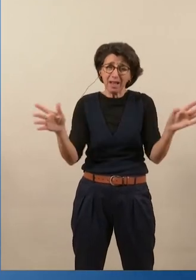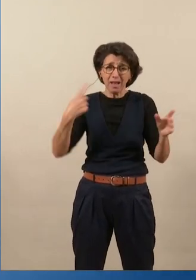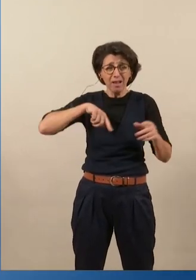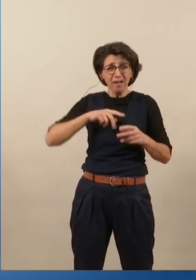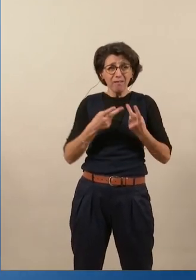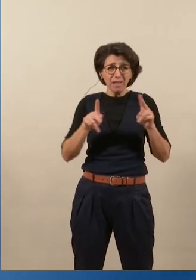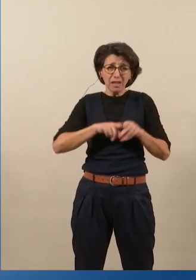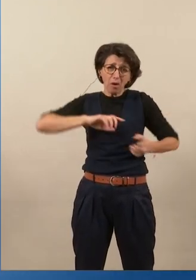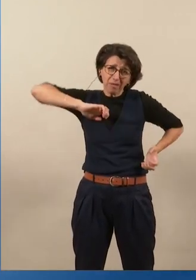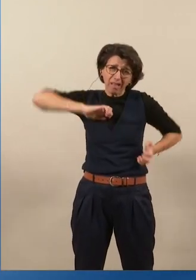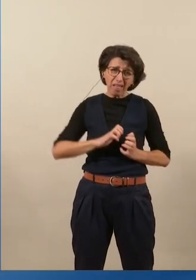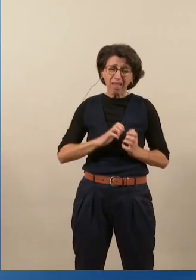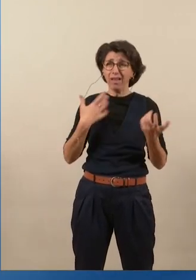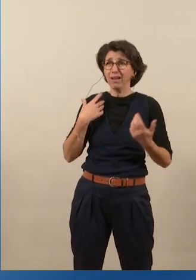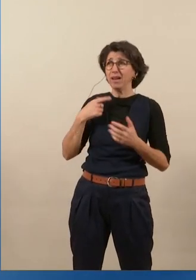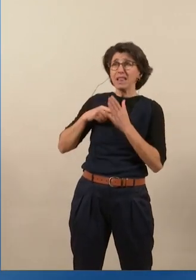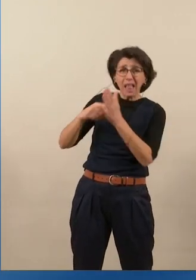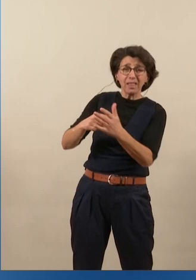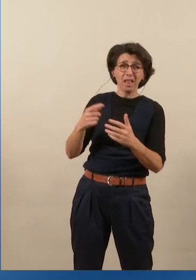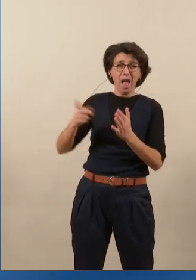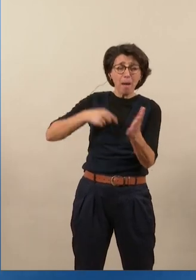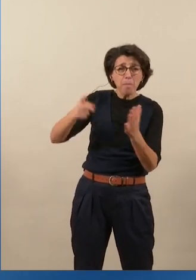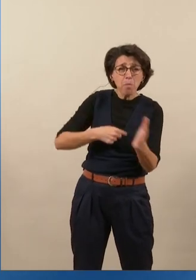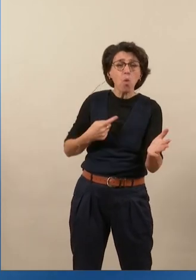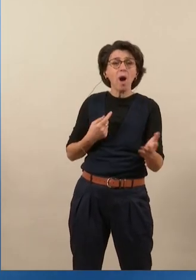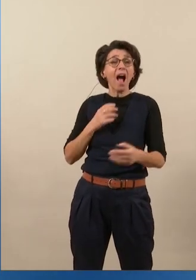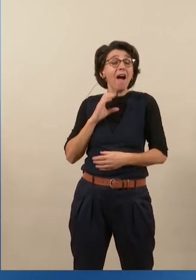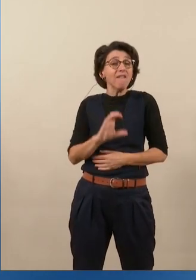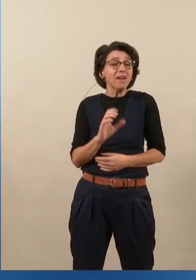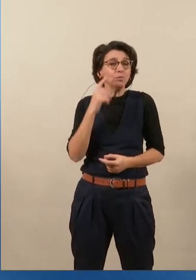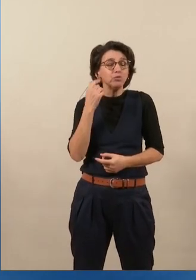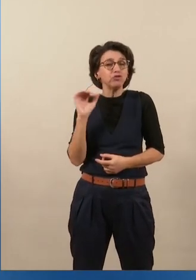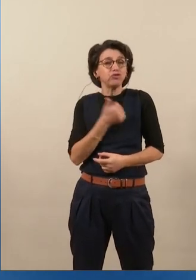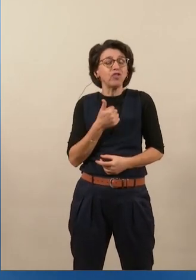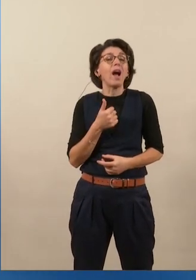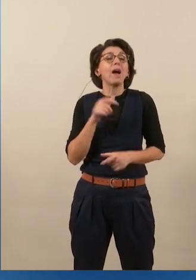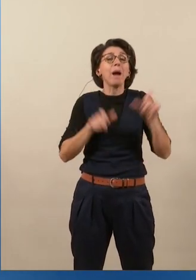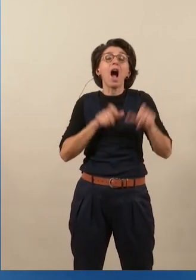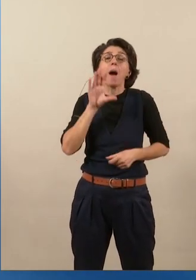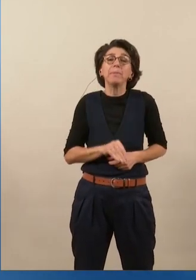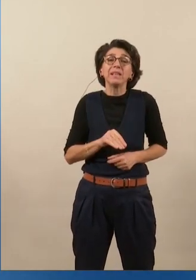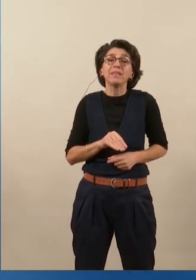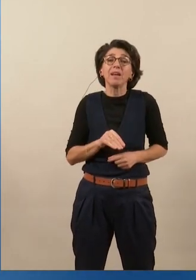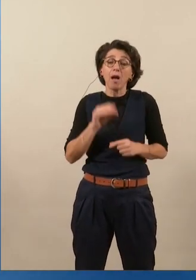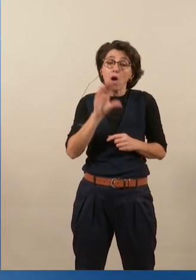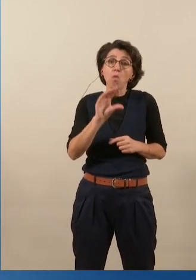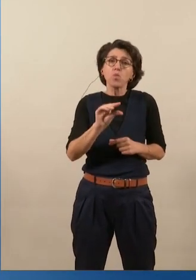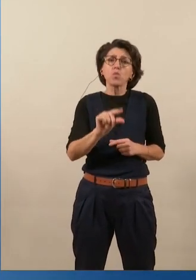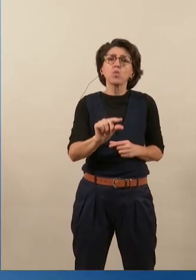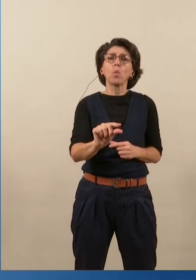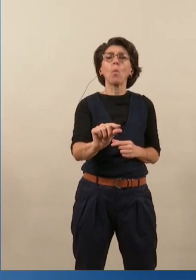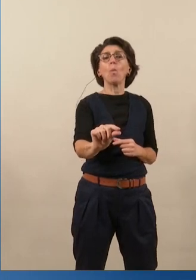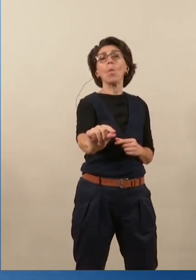par habitant se réduit il se réduit encore avec les décisions que que nous prenons